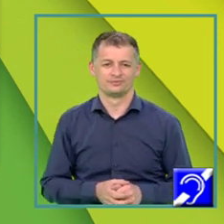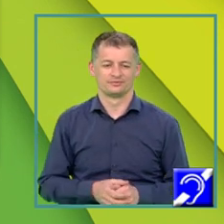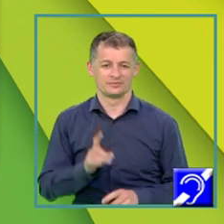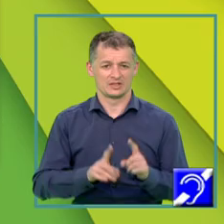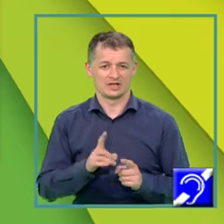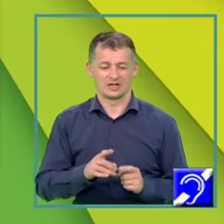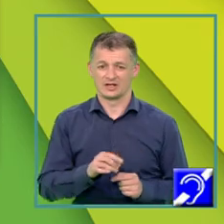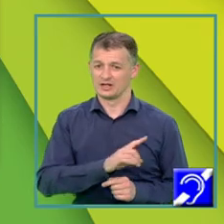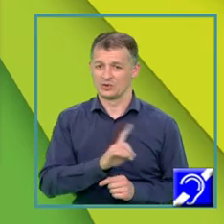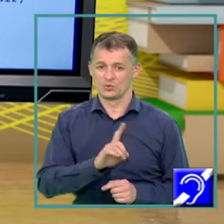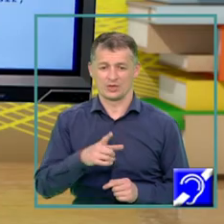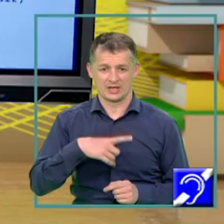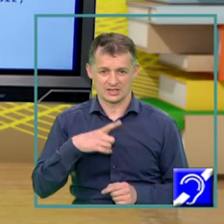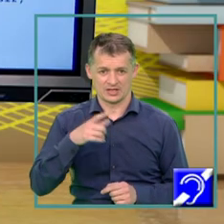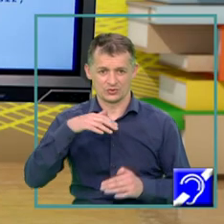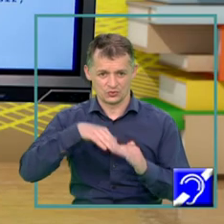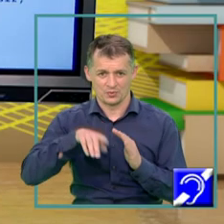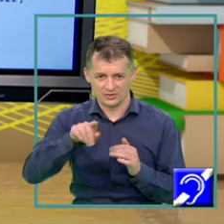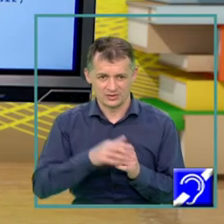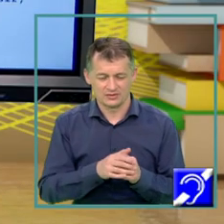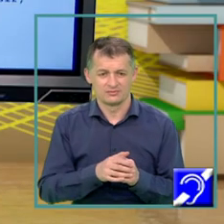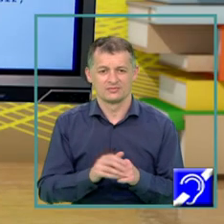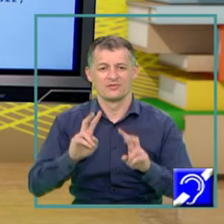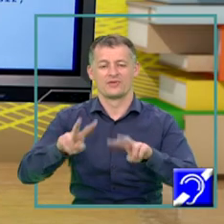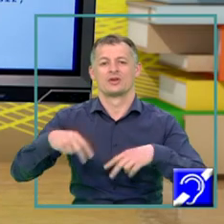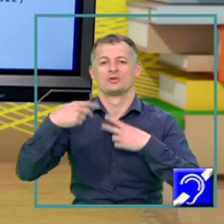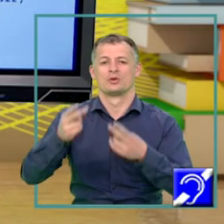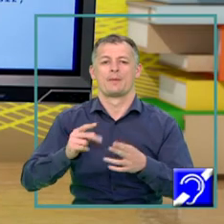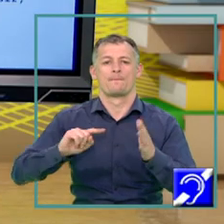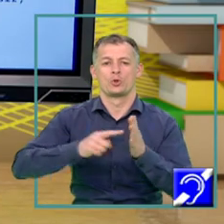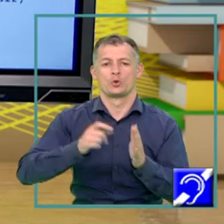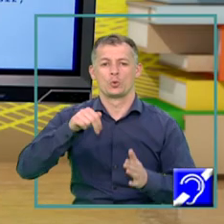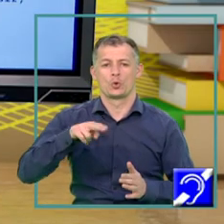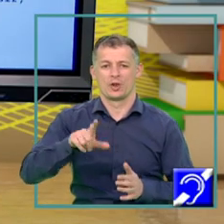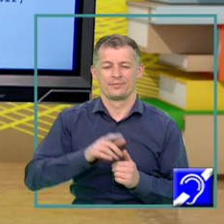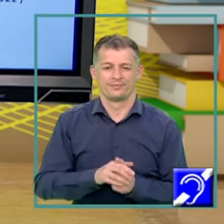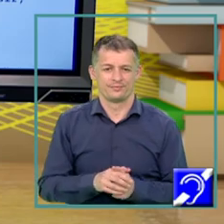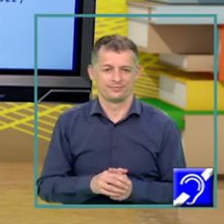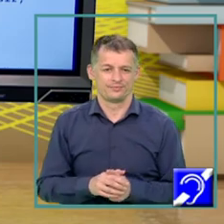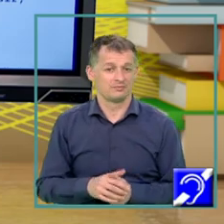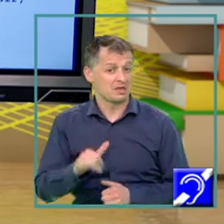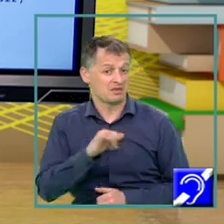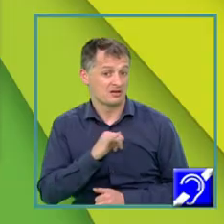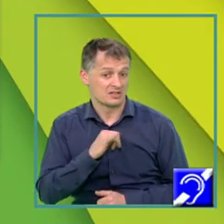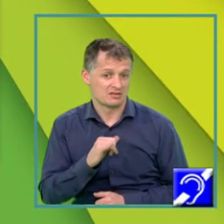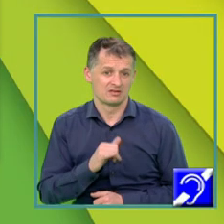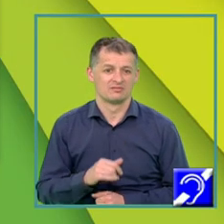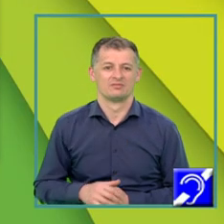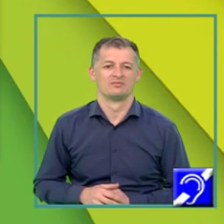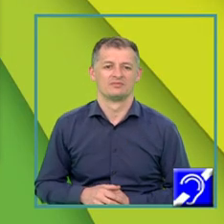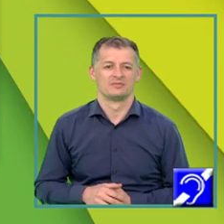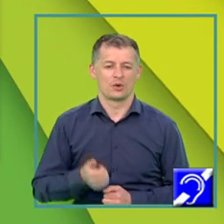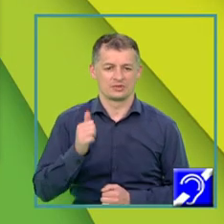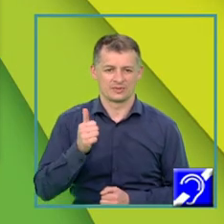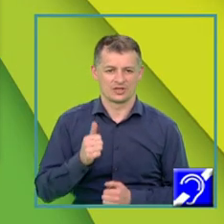doi nu este subțire lui șir 1 funcția va returna pointerul mult o funcție interesantă Este sa trezit o funcție